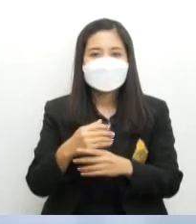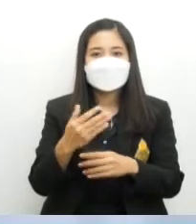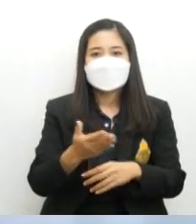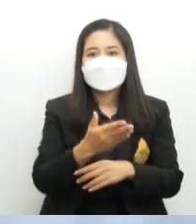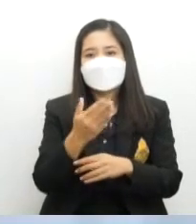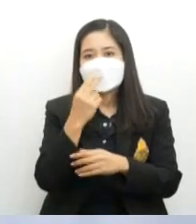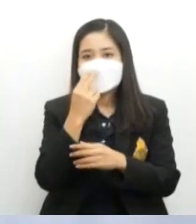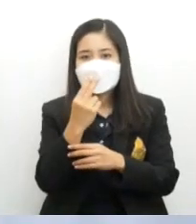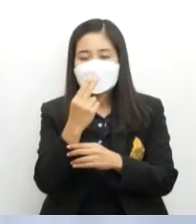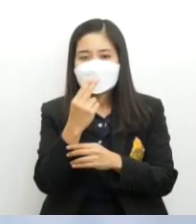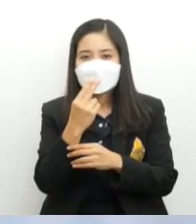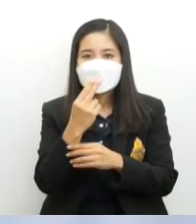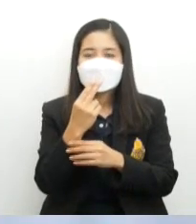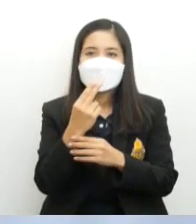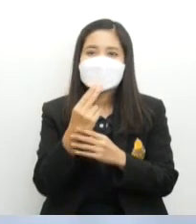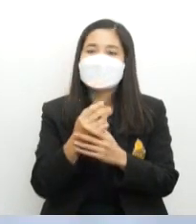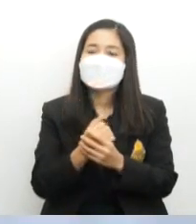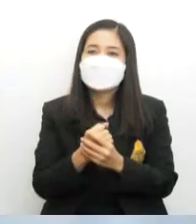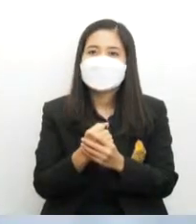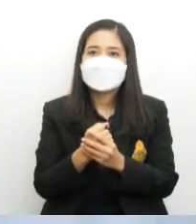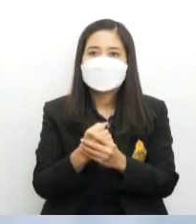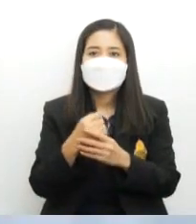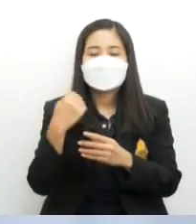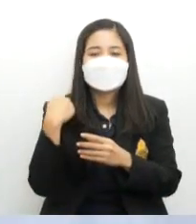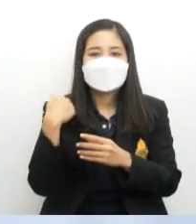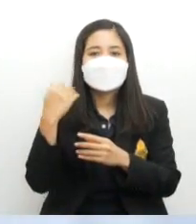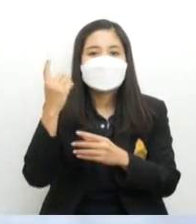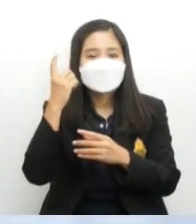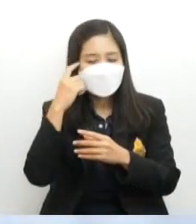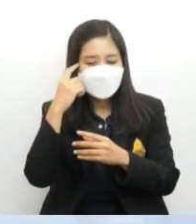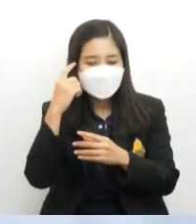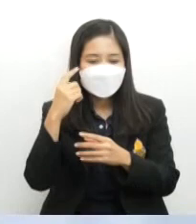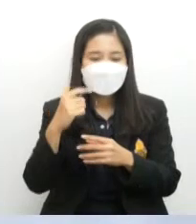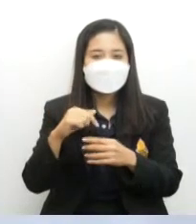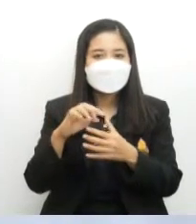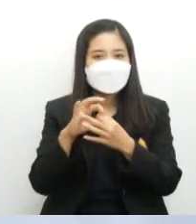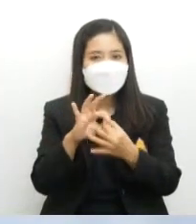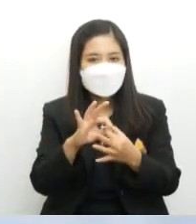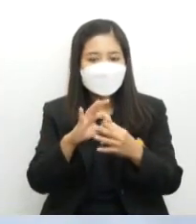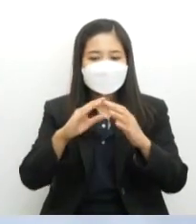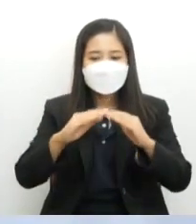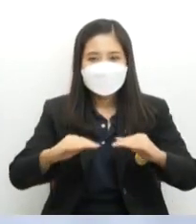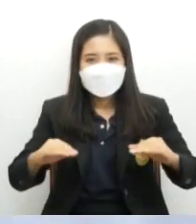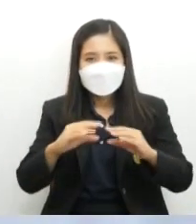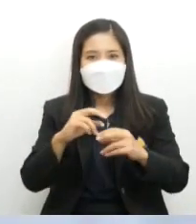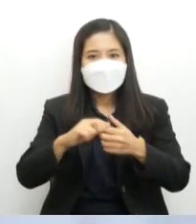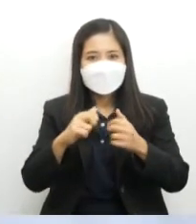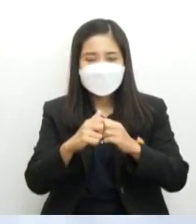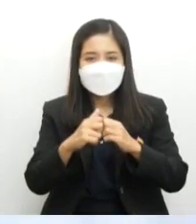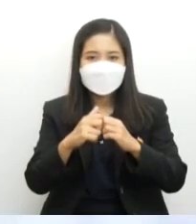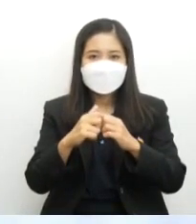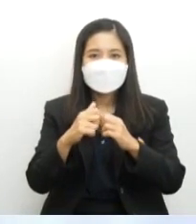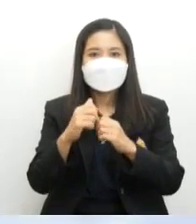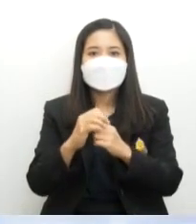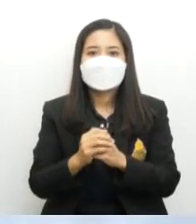ทำให้เด็กไทยทุกคนนั้นมีความรู้เพื่อให้เขาเหล่านั้นเอาความรู้